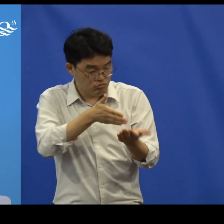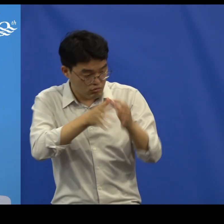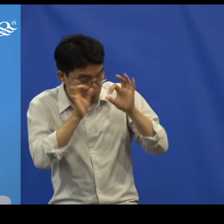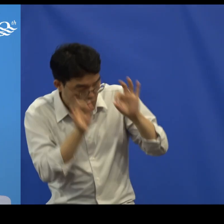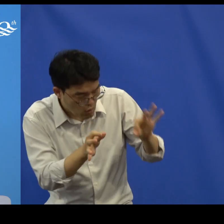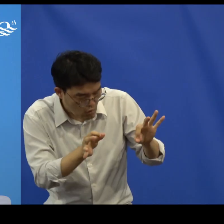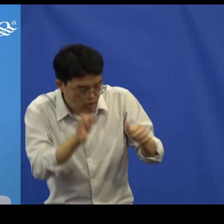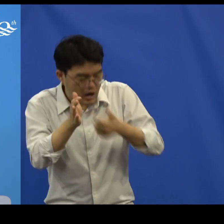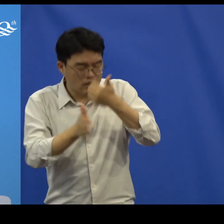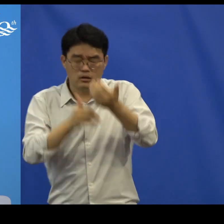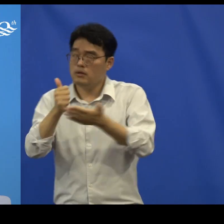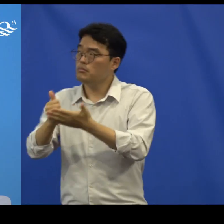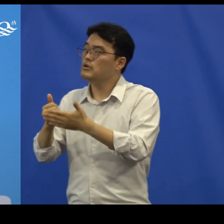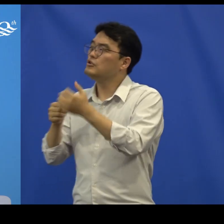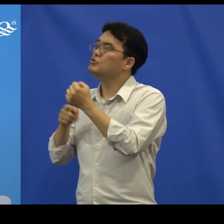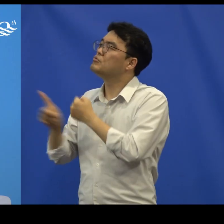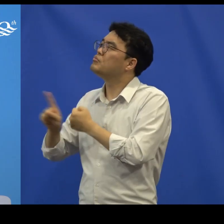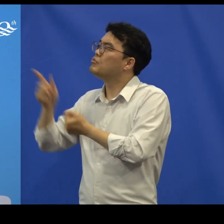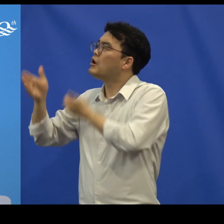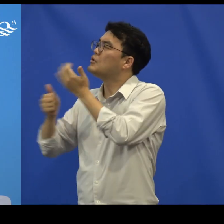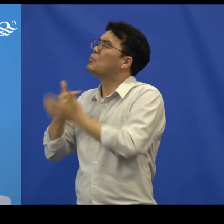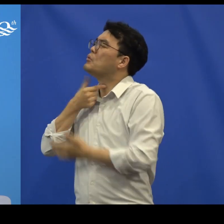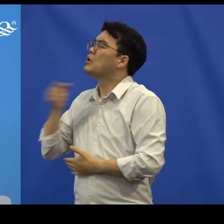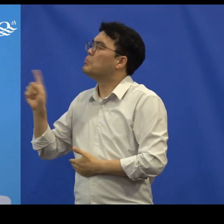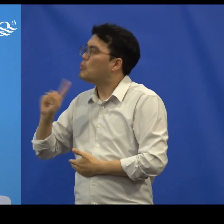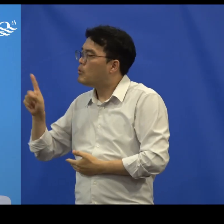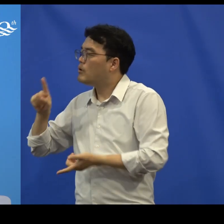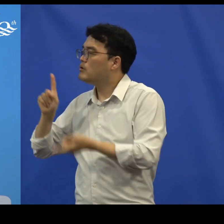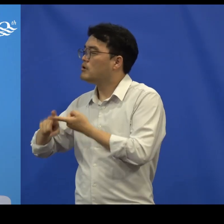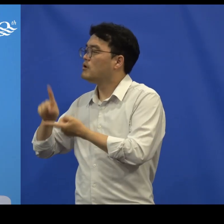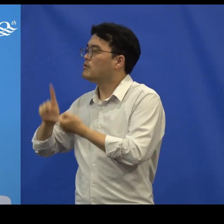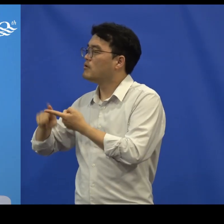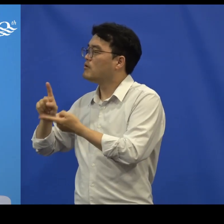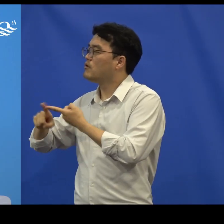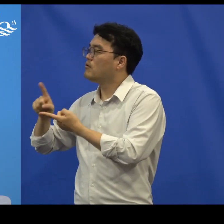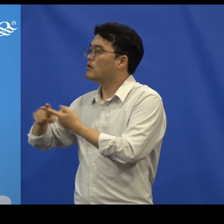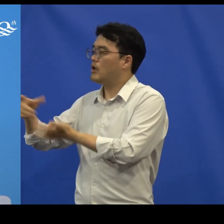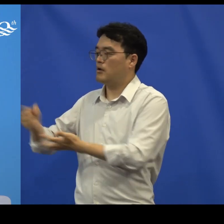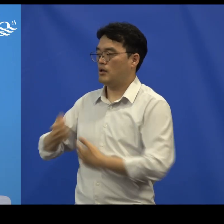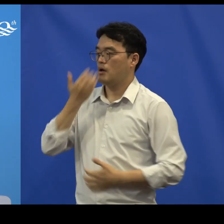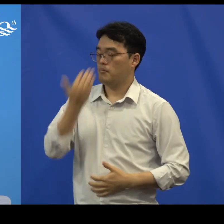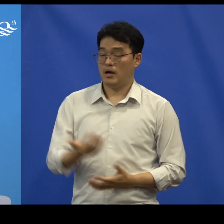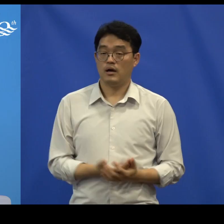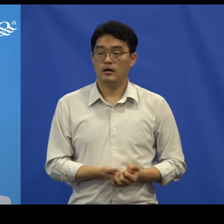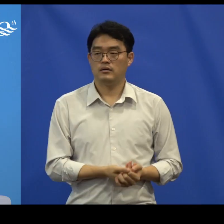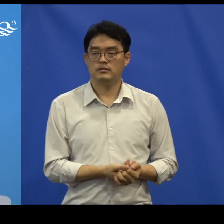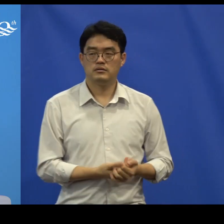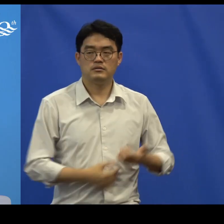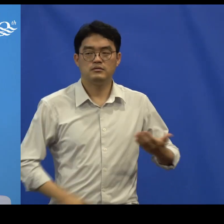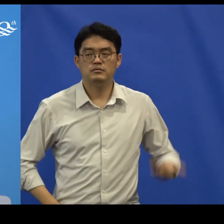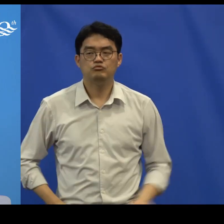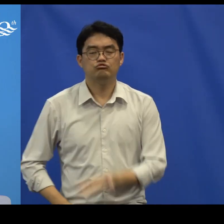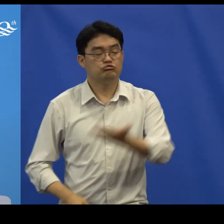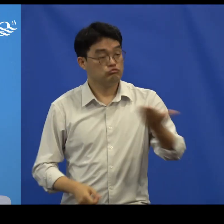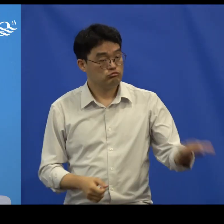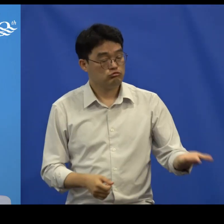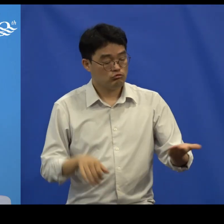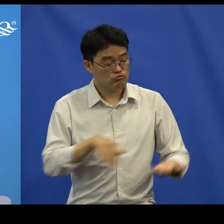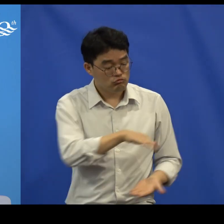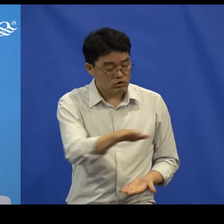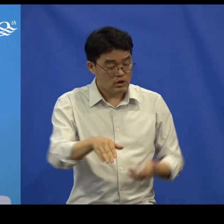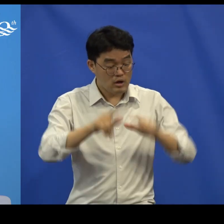하나님께서 우리에게 주시는 메시지를 받을 거예요. 그죠? 그러니까 여러분, 우리가 일반적으로